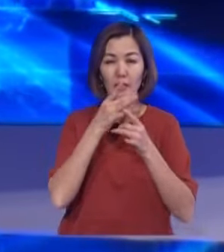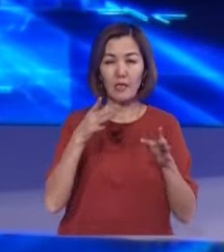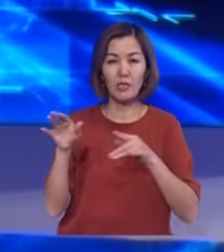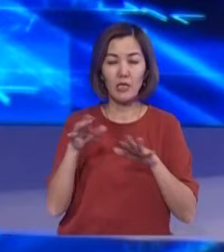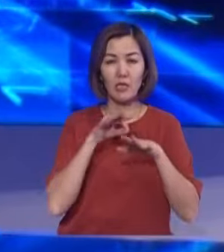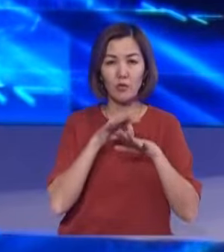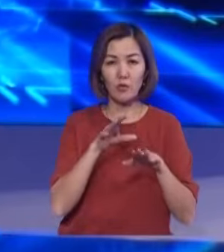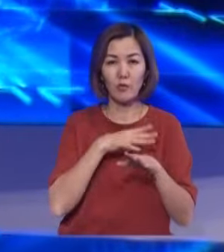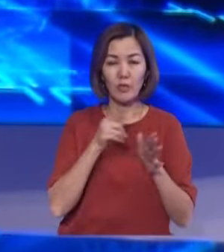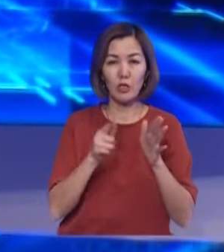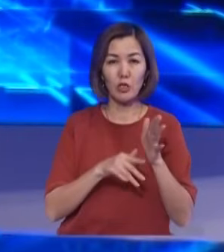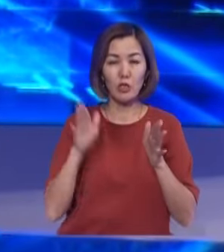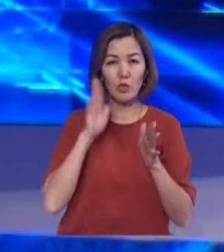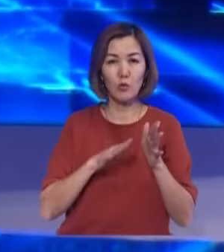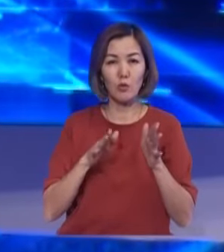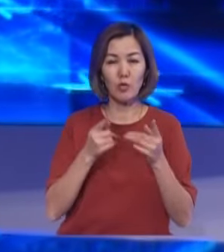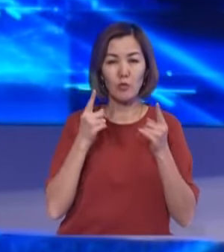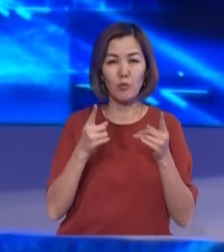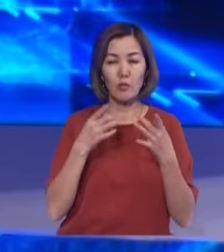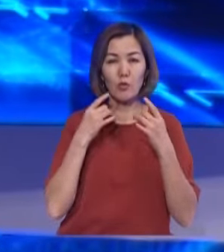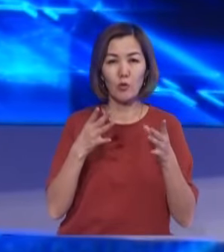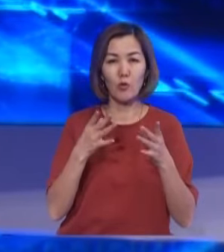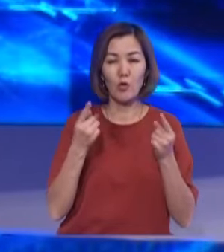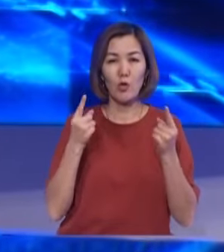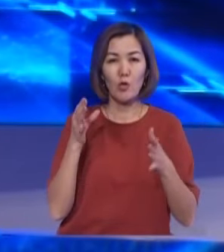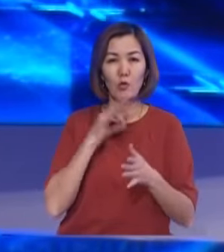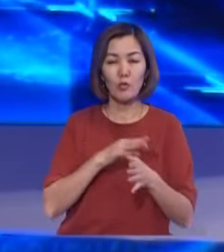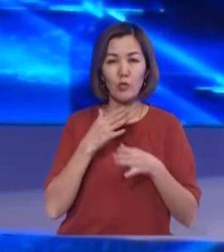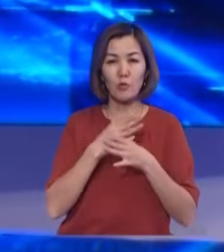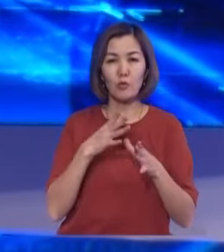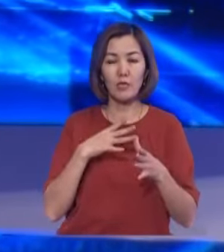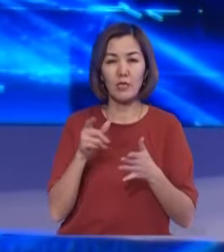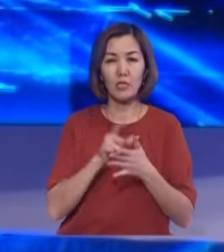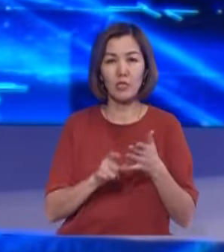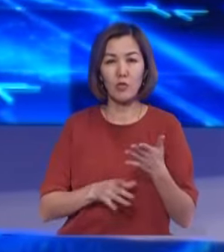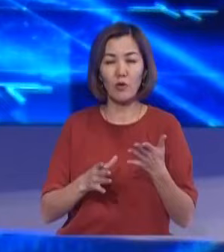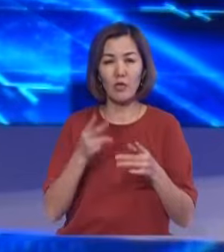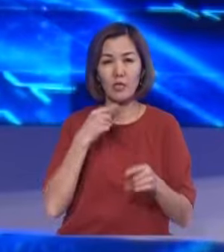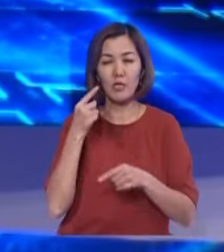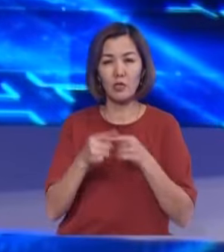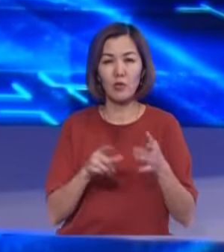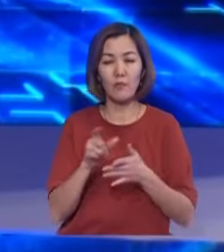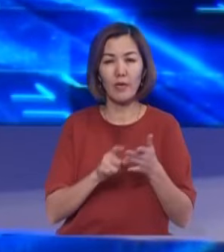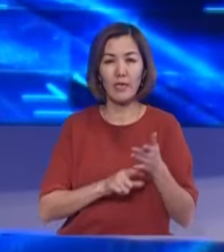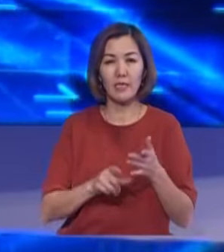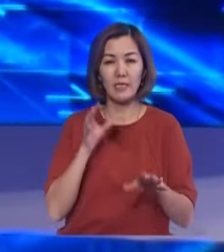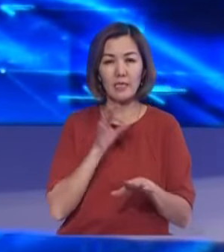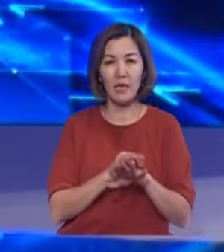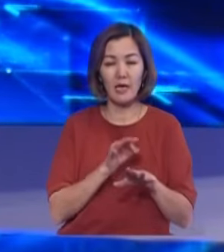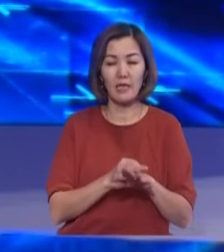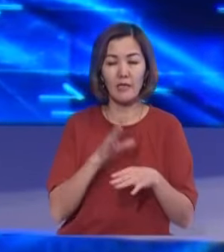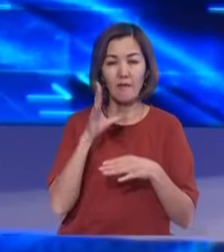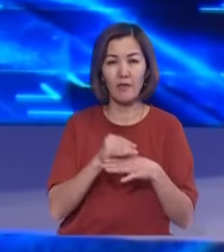жүріп жатыр. Жетісулық ақындарда дүбірлі тойға өз үлестерін қосып жатыр. Жыр жауһараты дәстүрлі поэзия сағаты бұл аптада